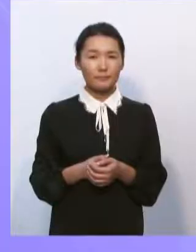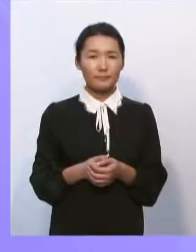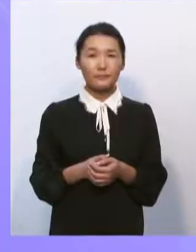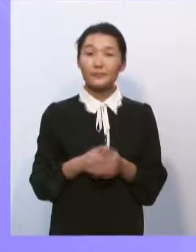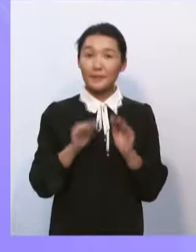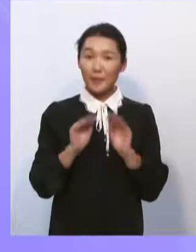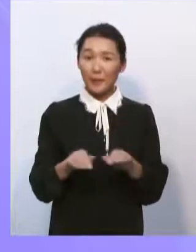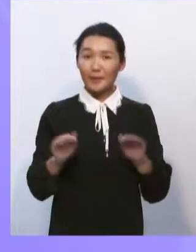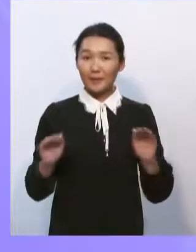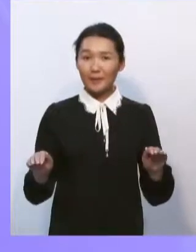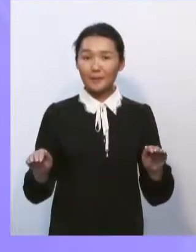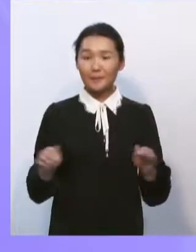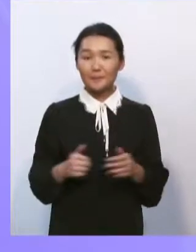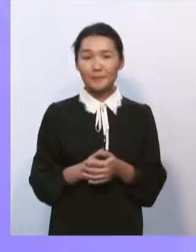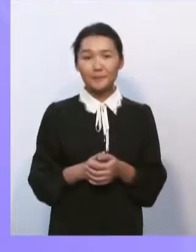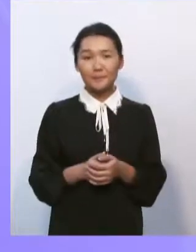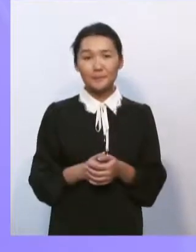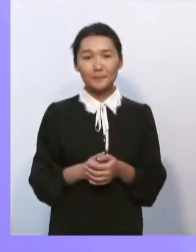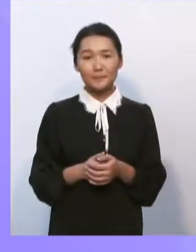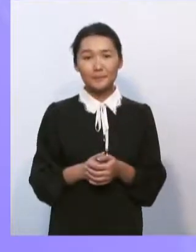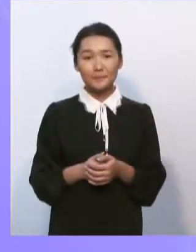Мына балдар,